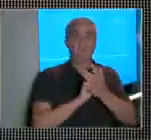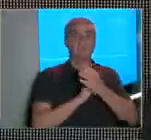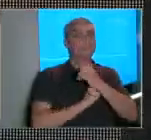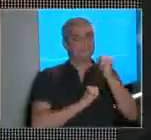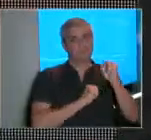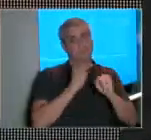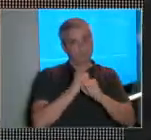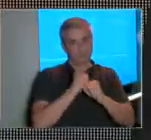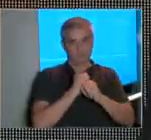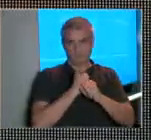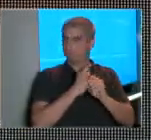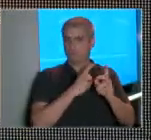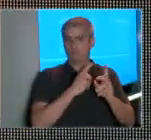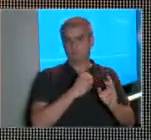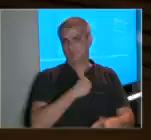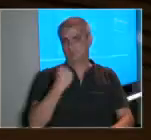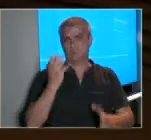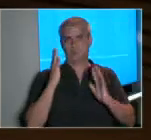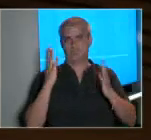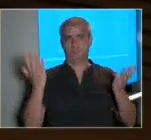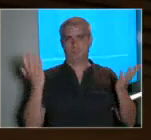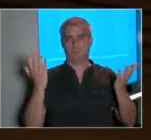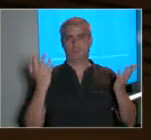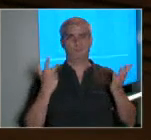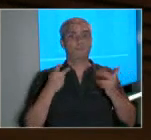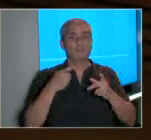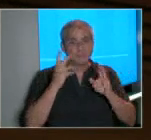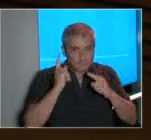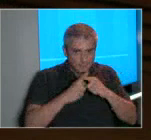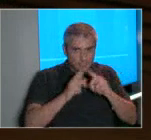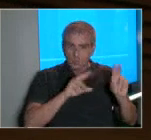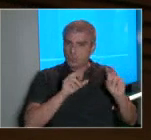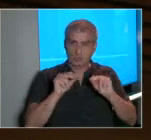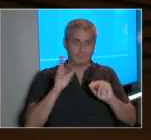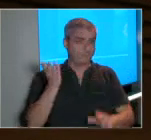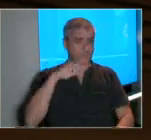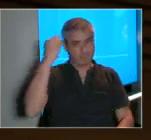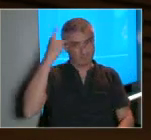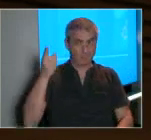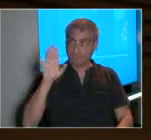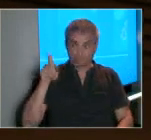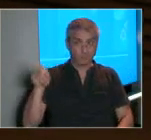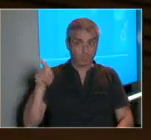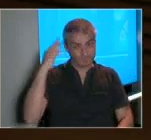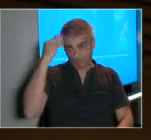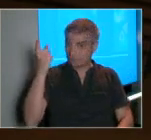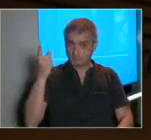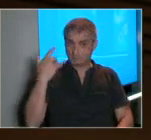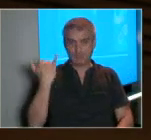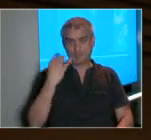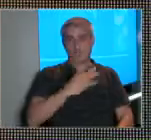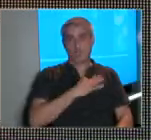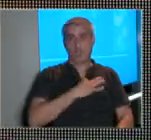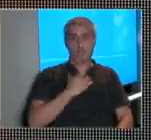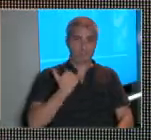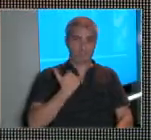העיתונאים שמאלנים מייצרים לעתים מוצר ימני מאוד. תמונת ראי קיימת בדיוק באותה צורה בצד הפלסטיני. גם שם הפלסטינים הם תמיד